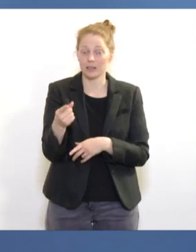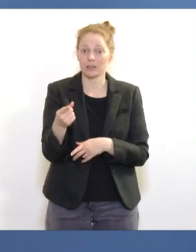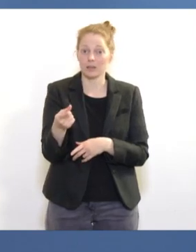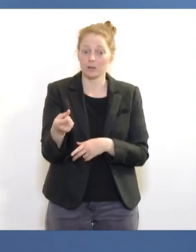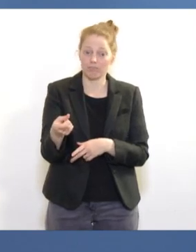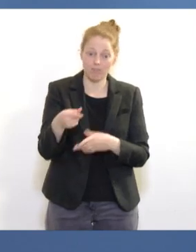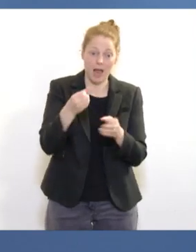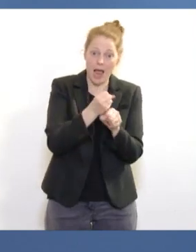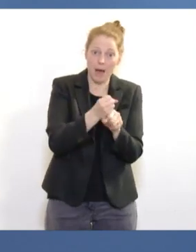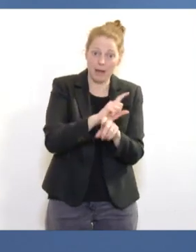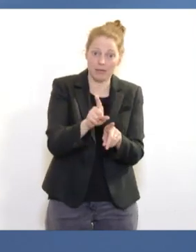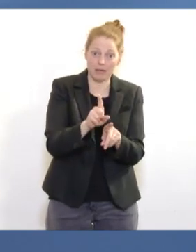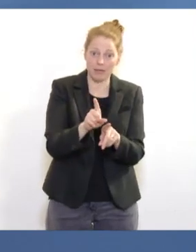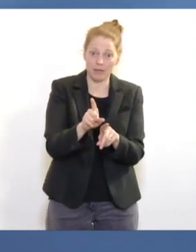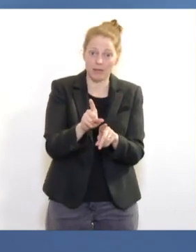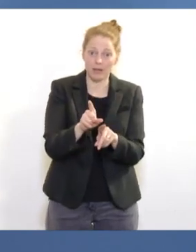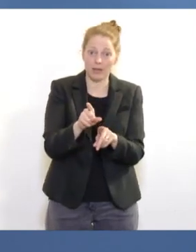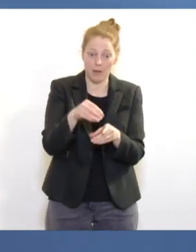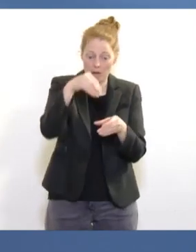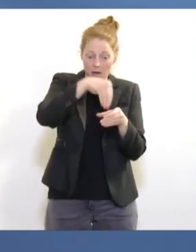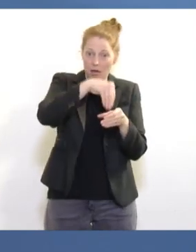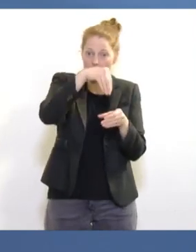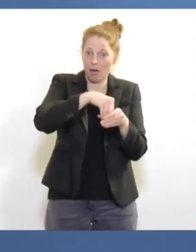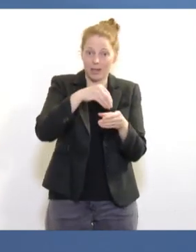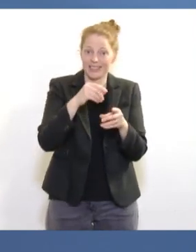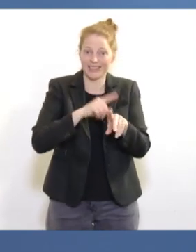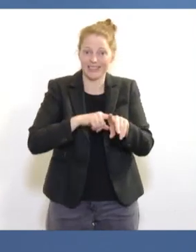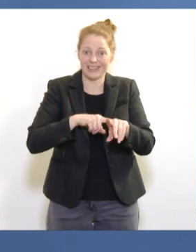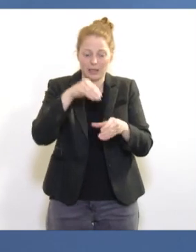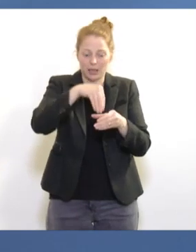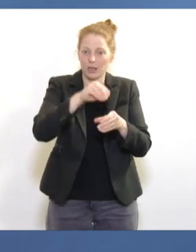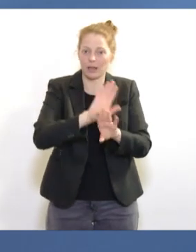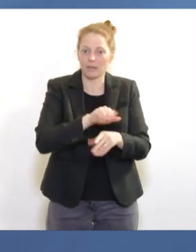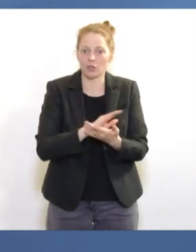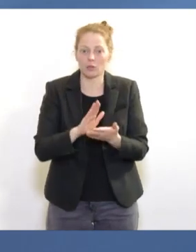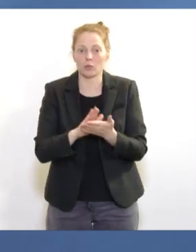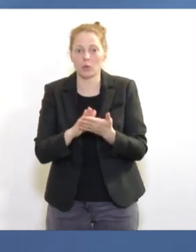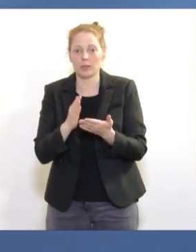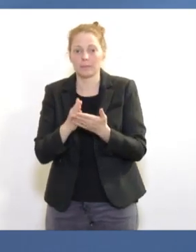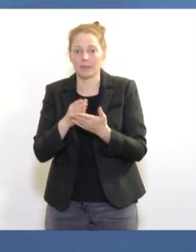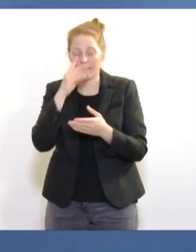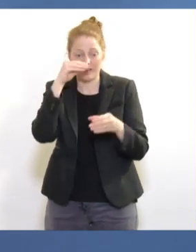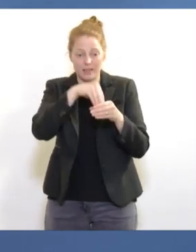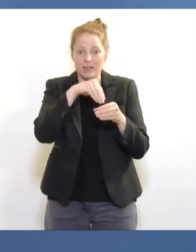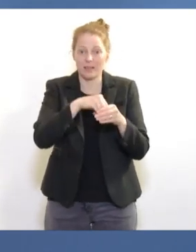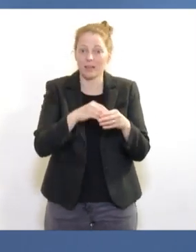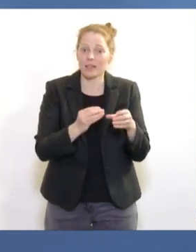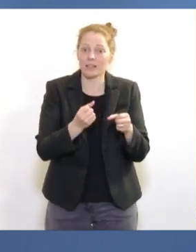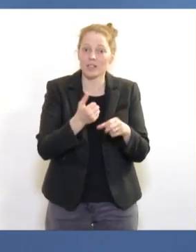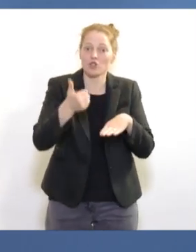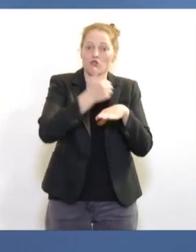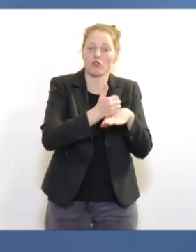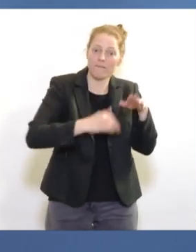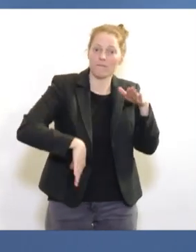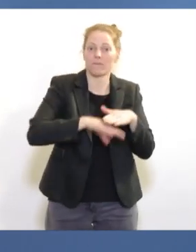kommen, aber auf keinen Fall zu pointieren und so 100% von ihrer Peide vom Patron geben, bezahlt kriegen. Der